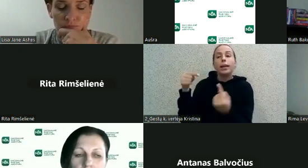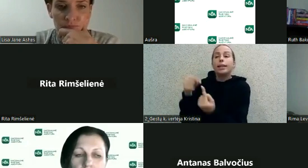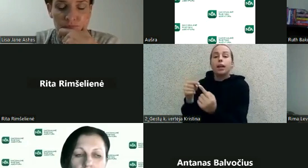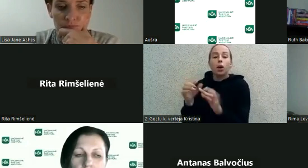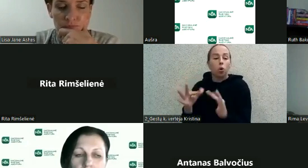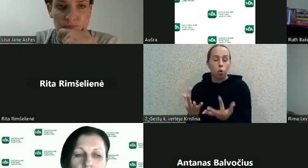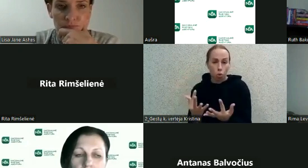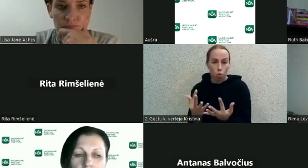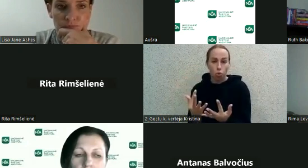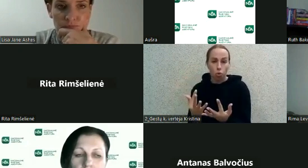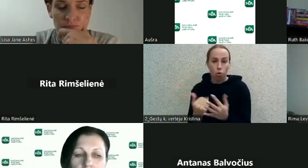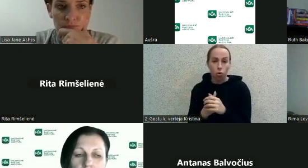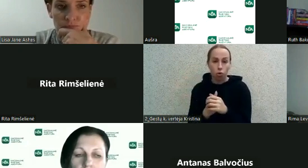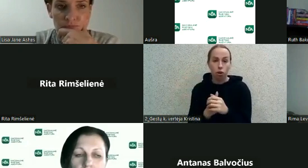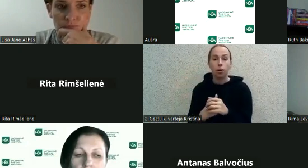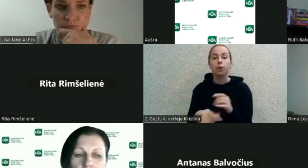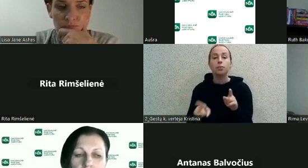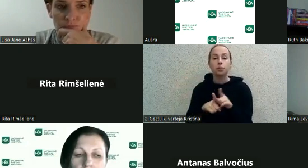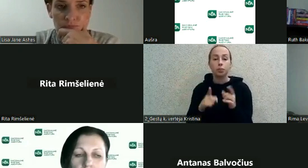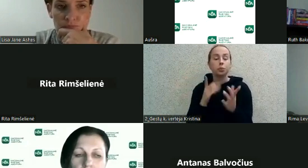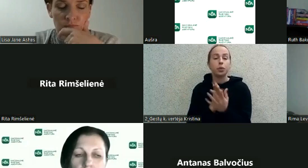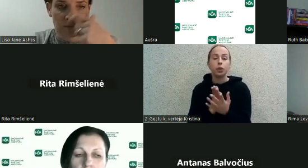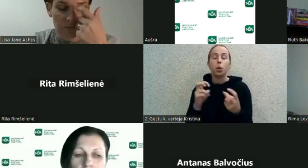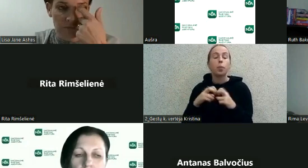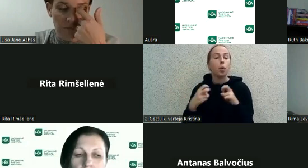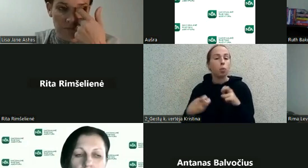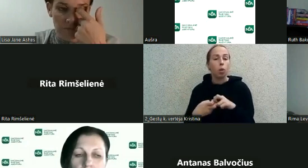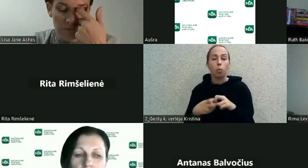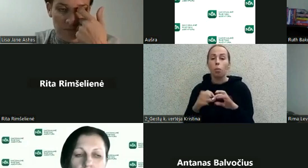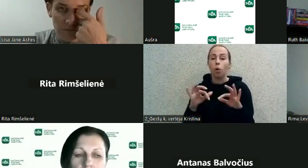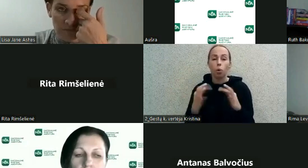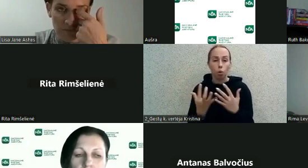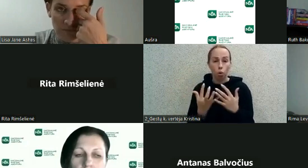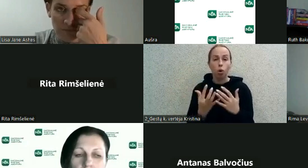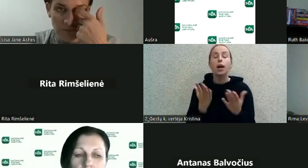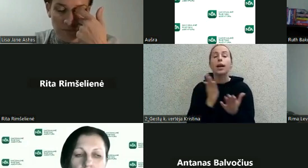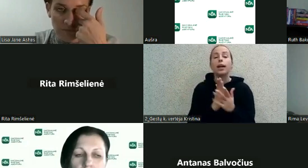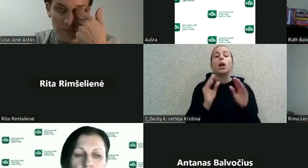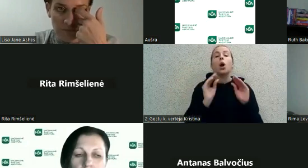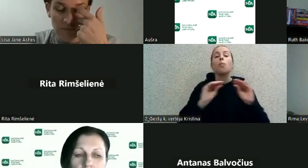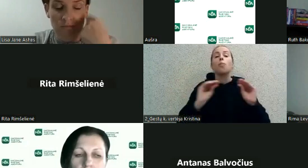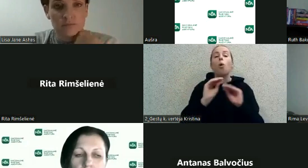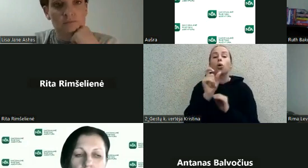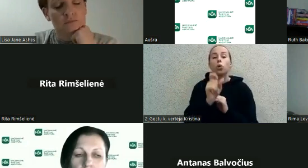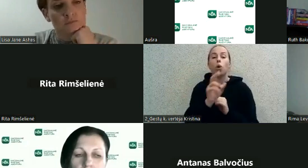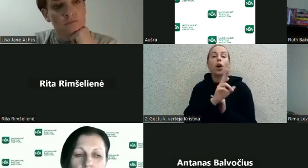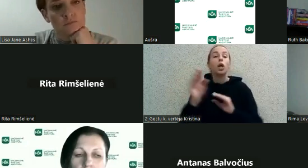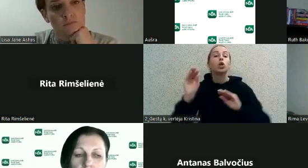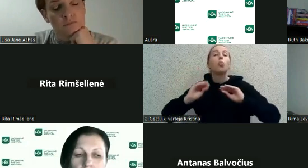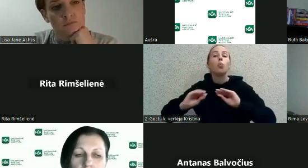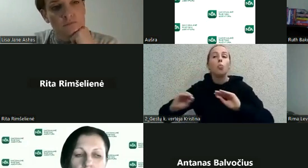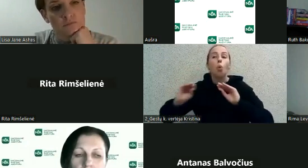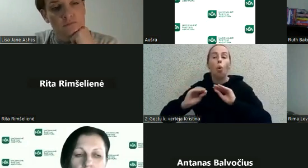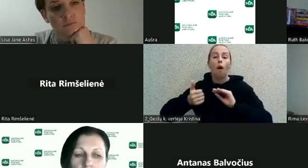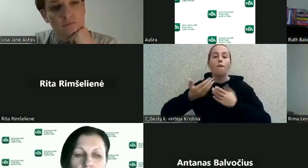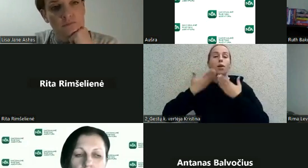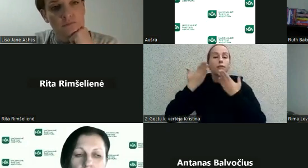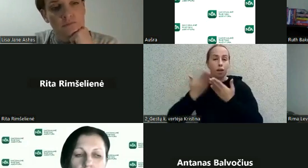jiems priimtina. Ir mes turime vieną problemą Jungtinėje karalystėje, kad mokytojai, kurie skaito, moko skaityti